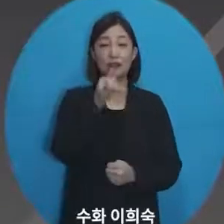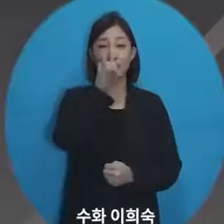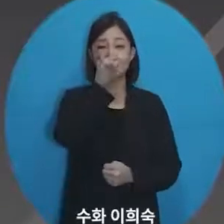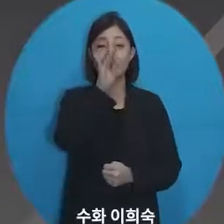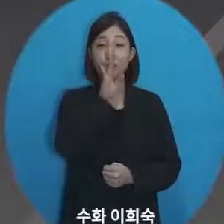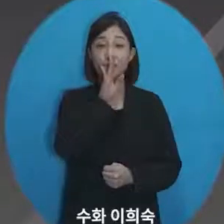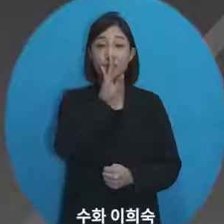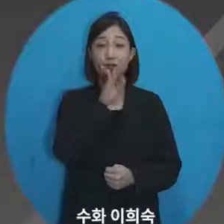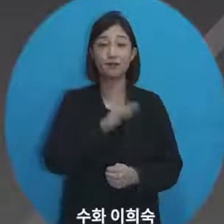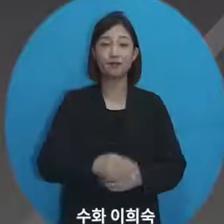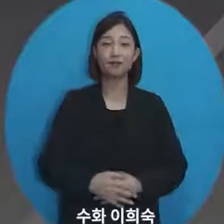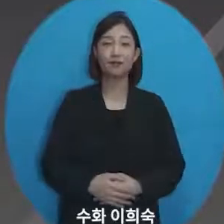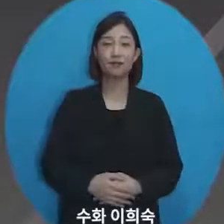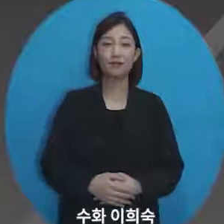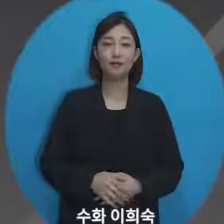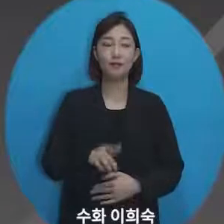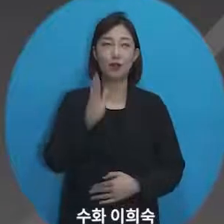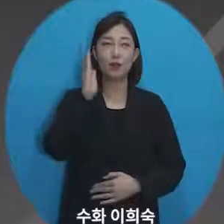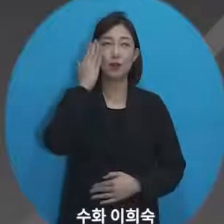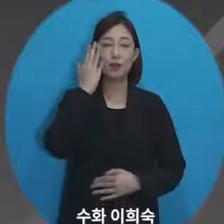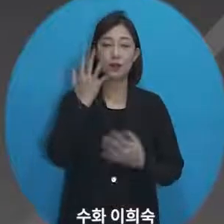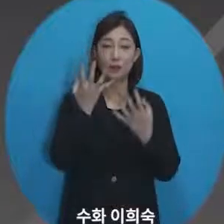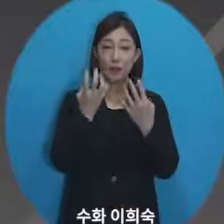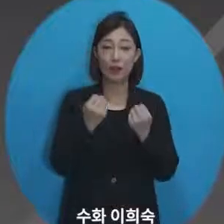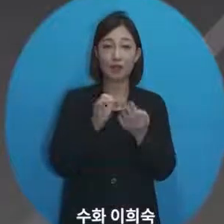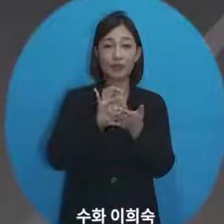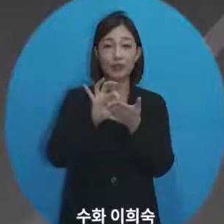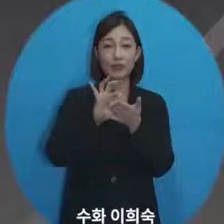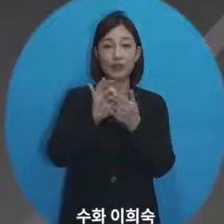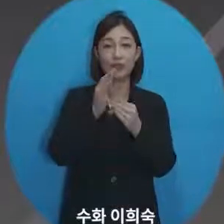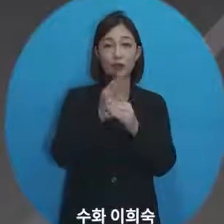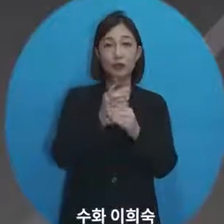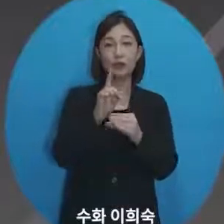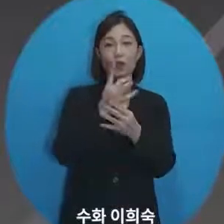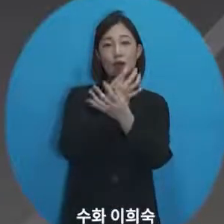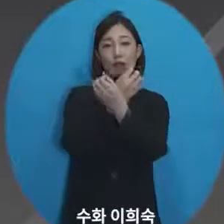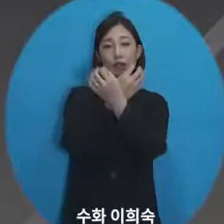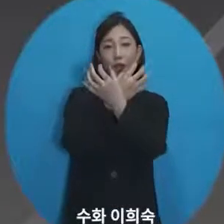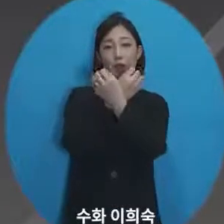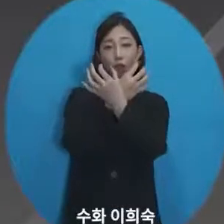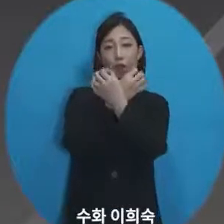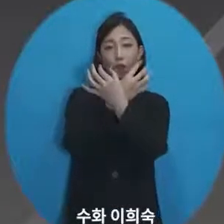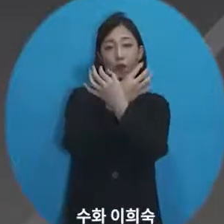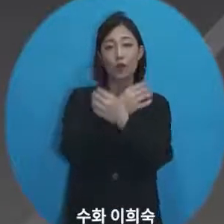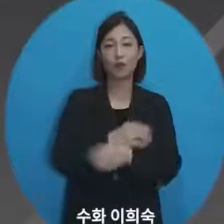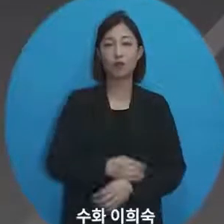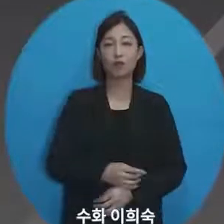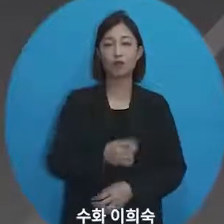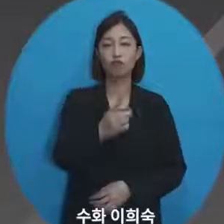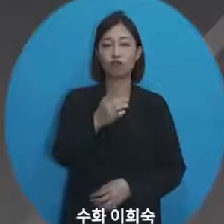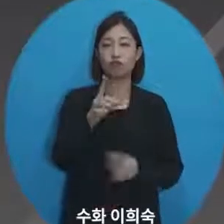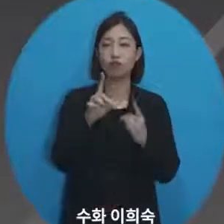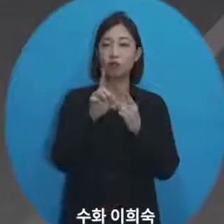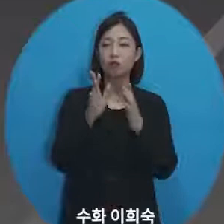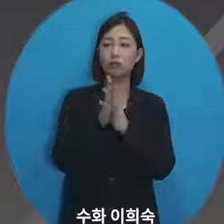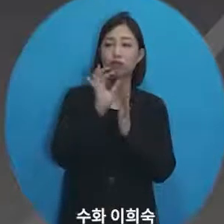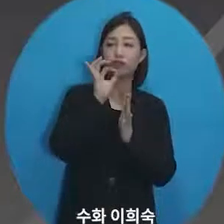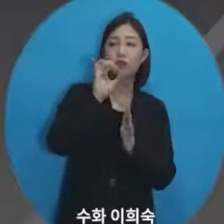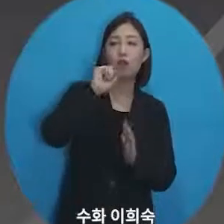우리가 많이 사용하고 있죠. 신호등 앞에 벨을 누르면 소리가 나는 것들이 많이 있는데요. 지금 이